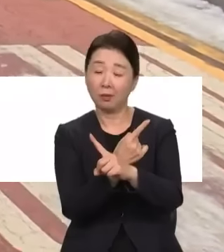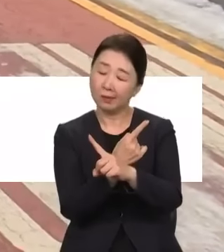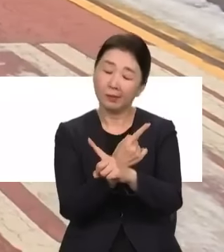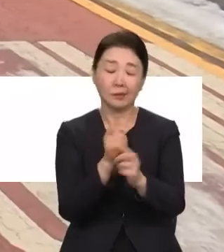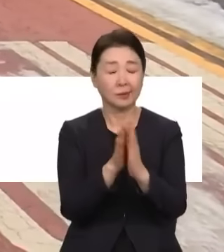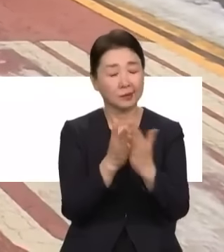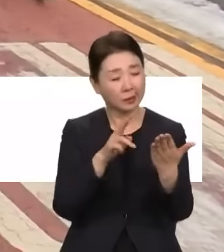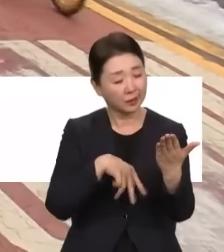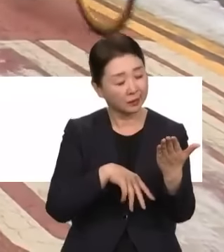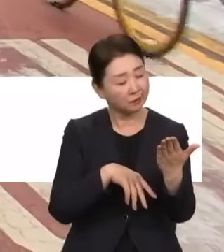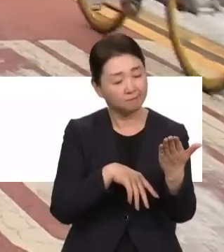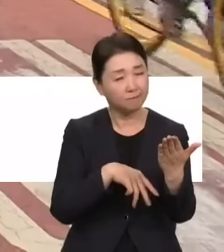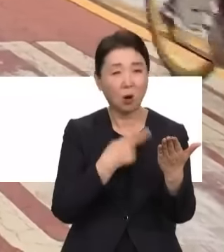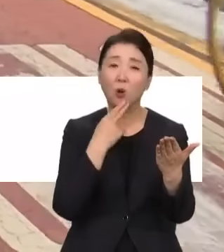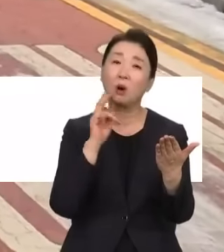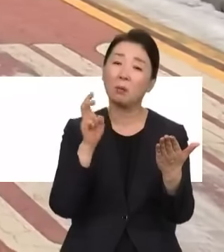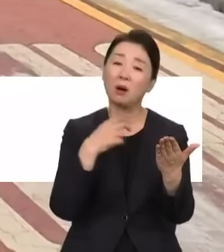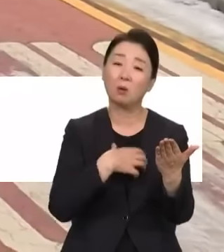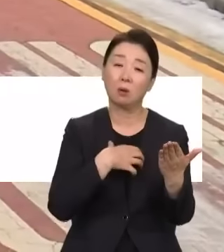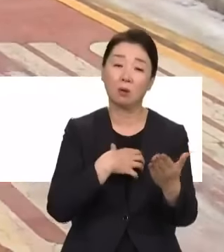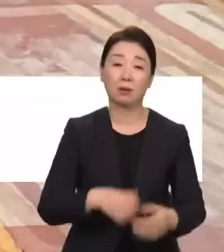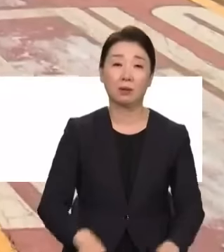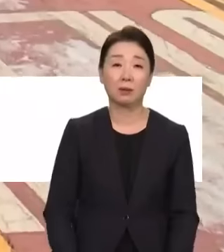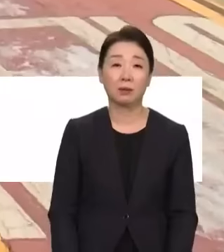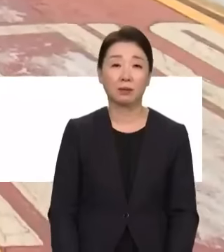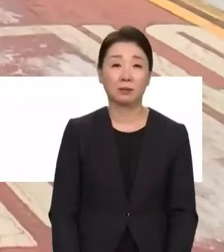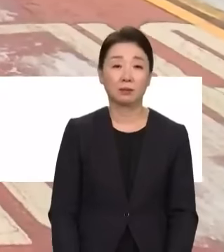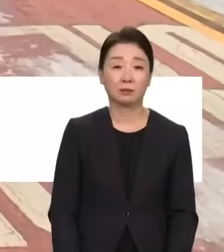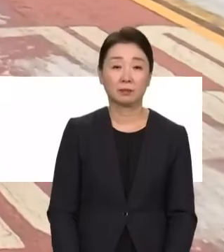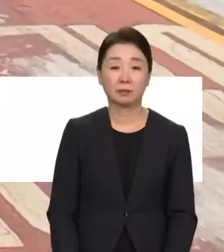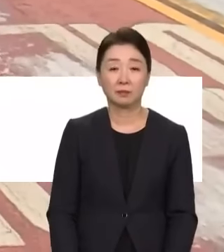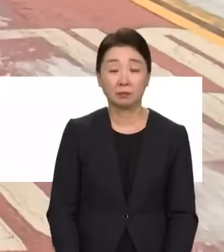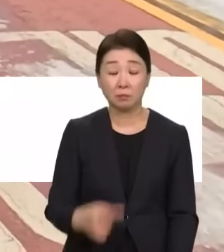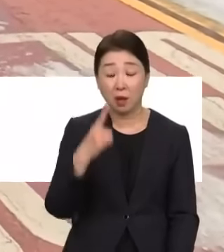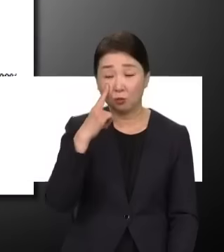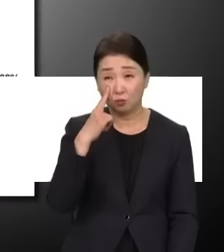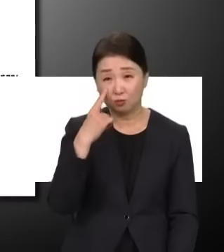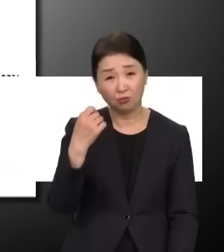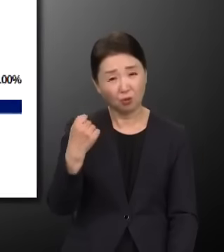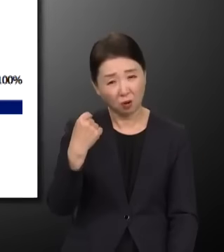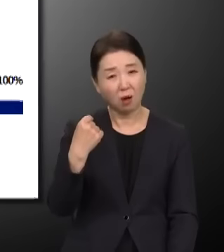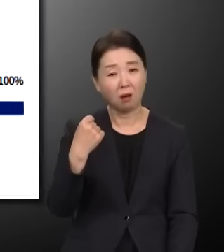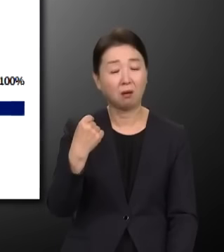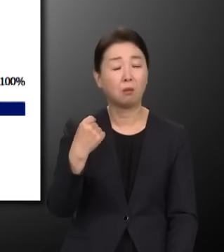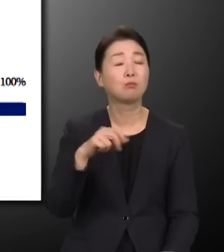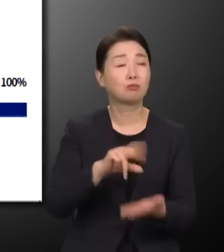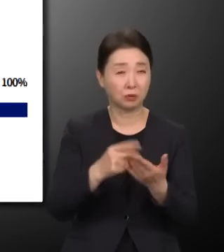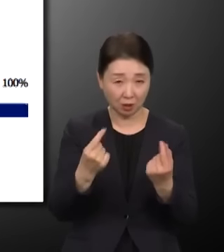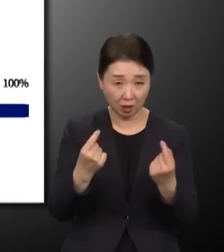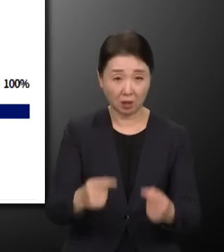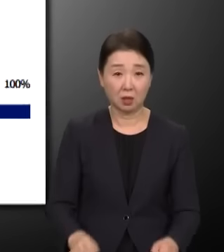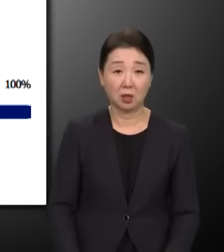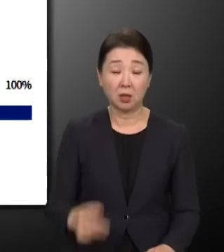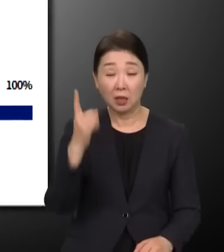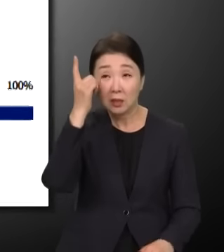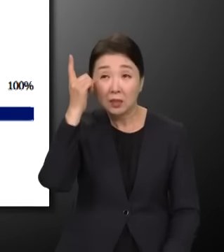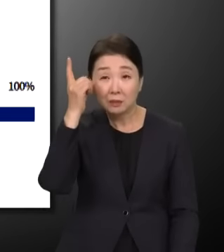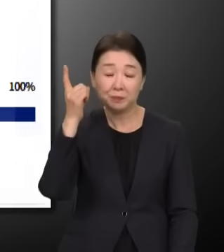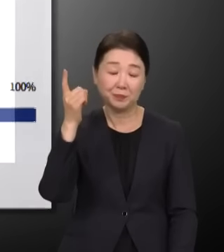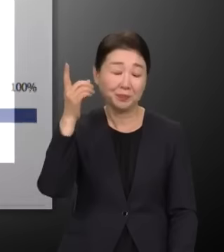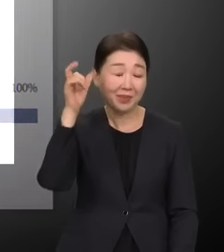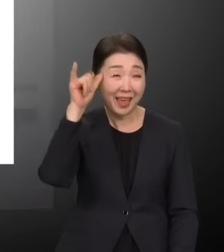책을 읽을 기회가 많이 없어지는 것 같아서 좀 걱정이 되긴 합니다. 뭐 눈 건강도 그렇고. 이 때문에 AI 교과서를